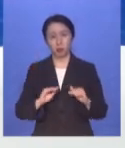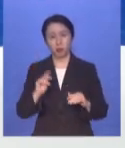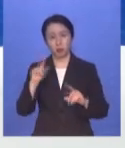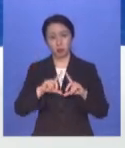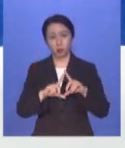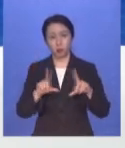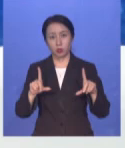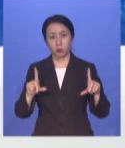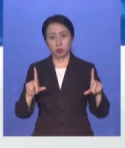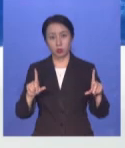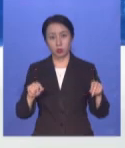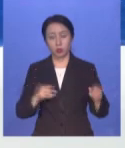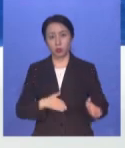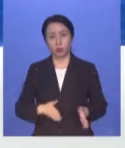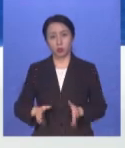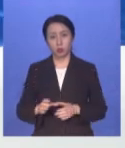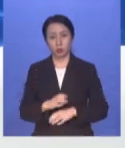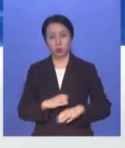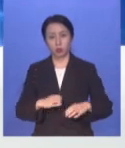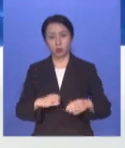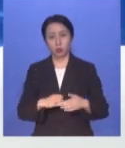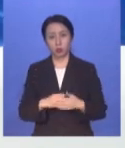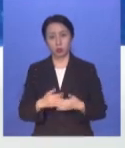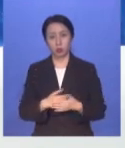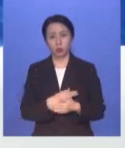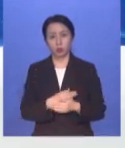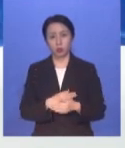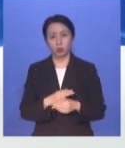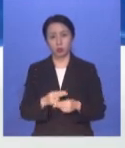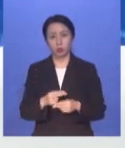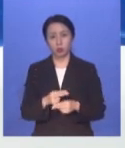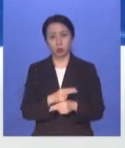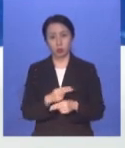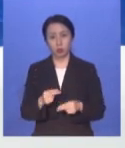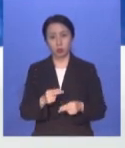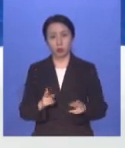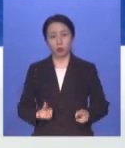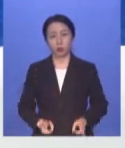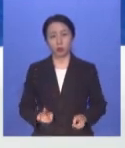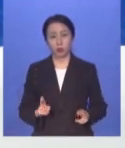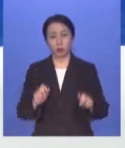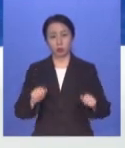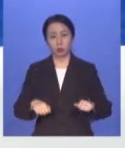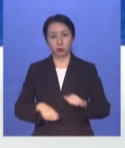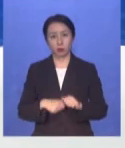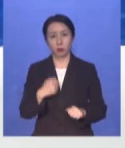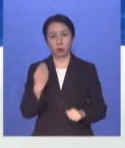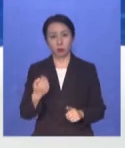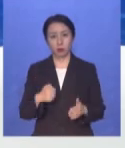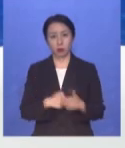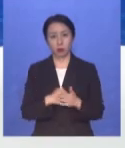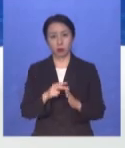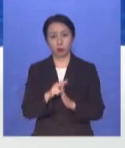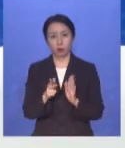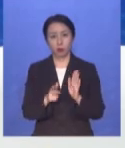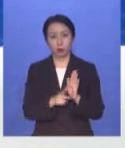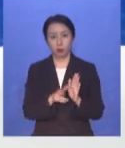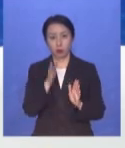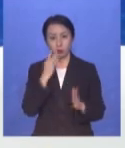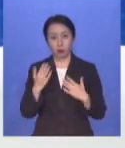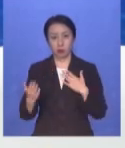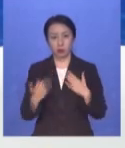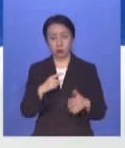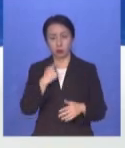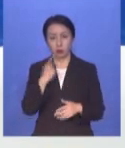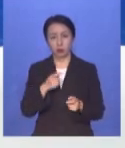технической укрепленности учебных заведений, дорожной инфраструктуре и предупреждении преступлений и правонарушений среди несовершеннолетних